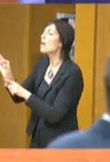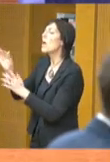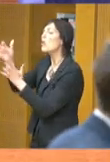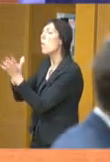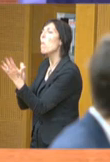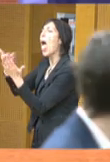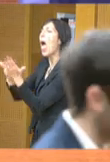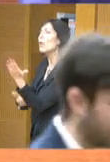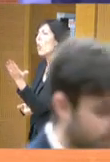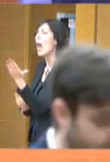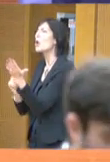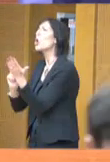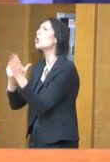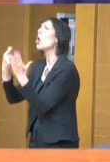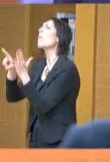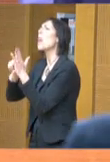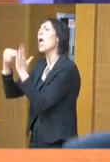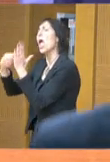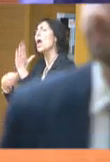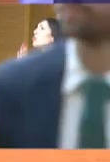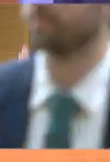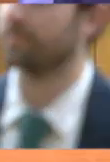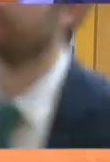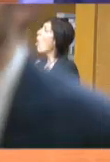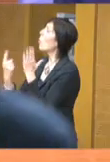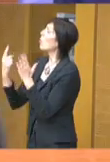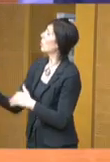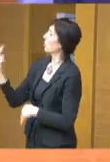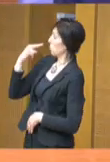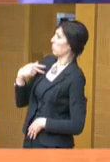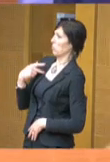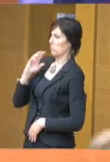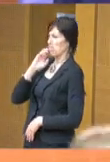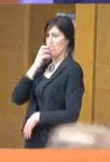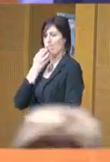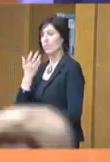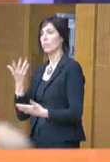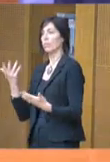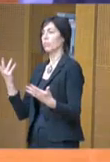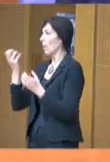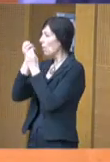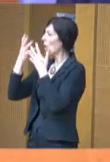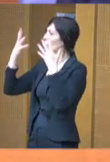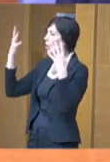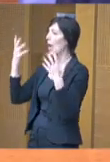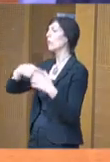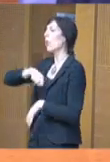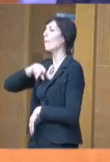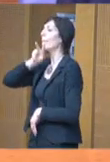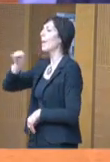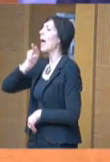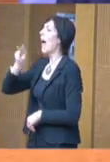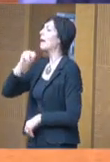così tanto normativo, mi viene da dire, no? A volte mi guardano con gli occhi strabuzzati immaginando che stiamo parlando